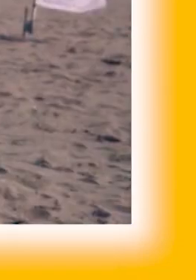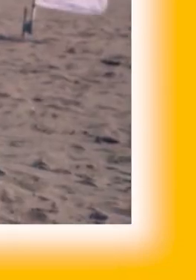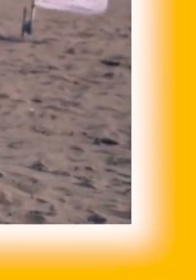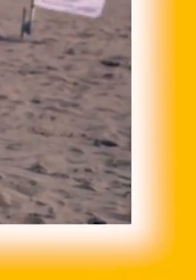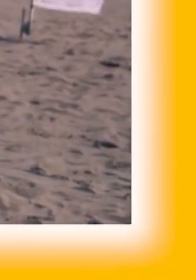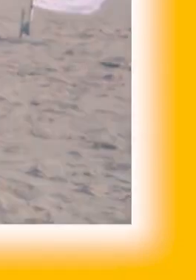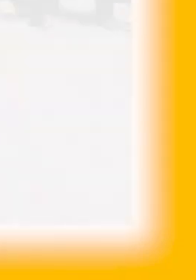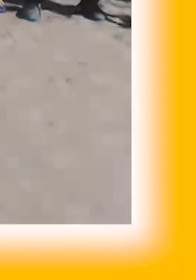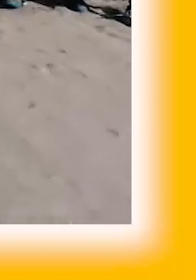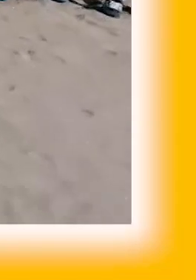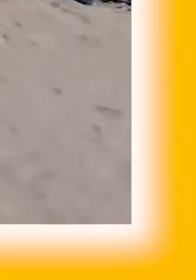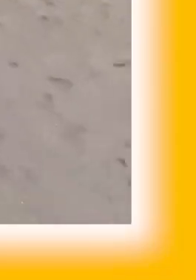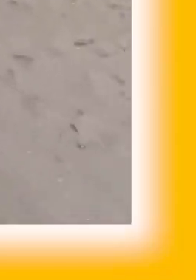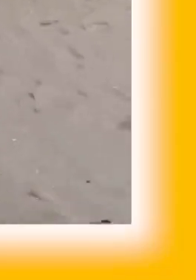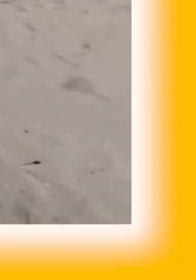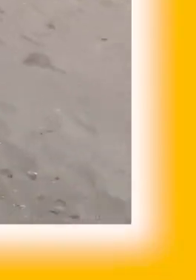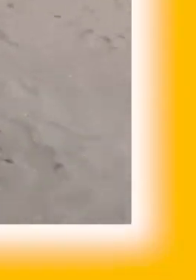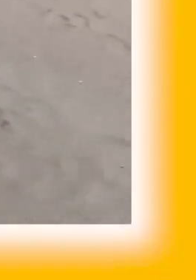みんなで